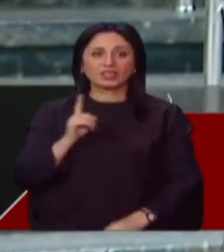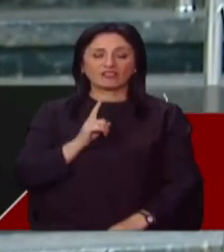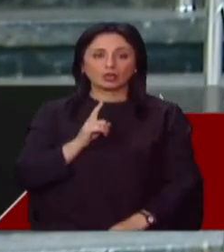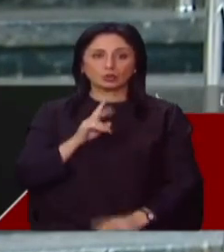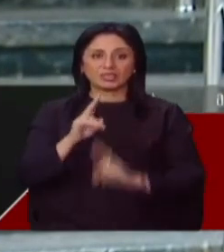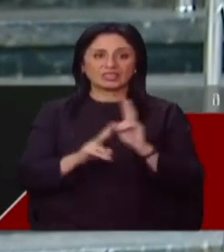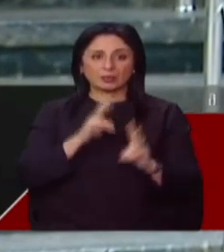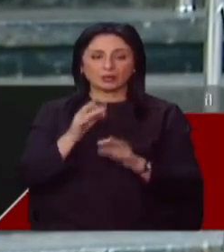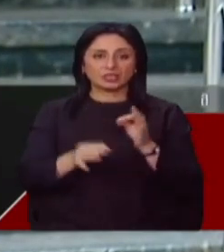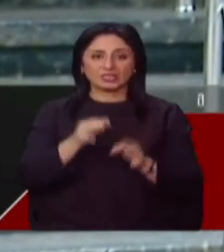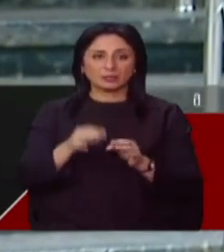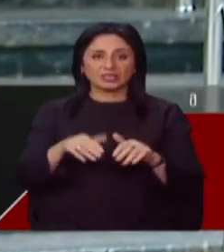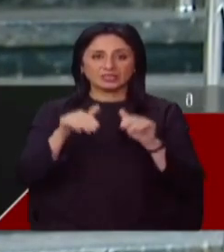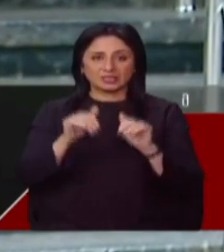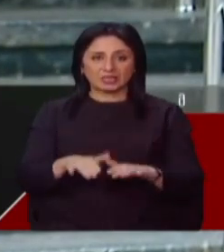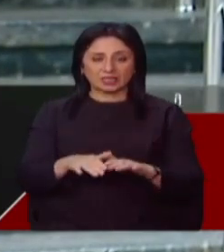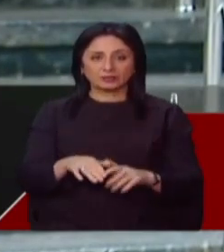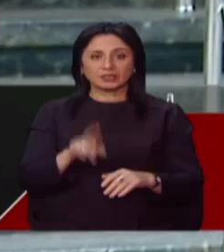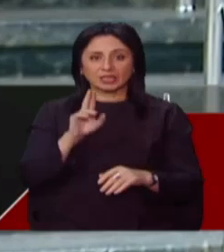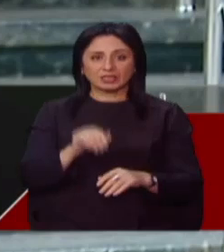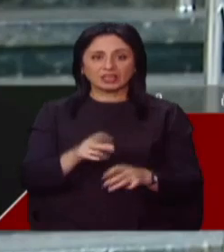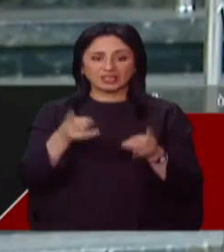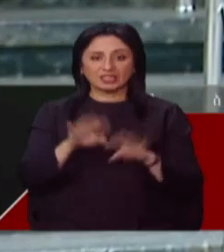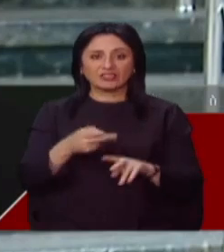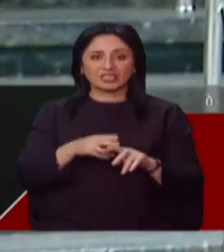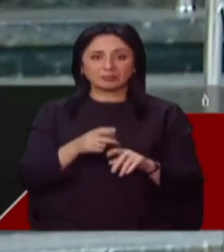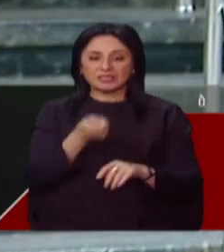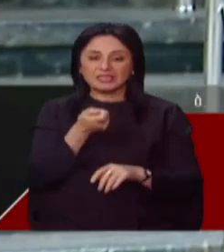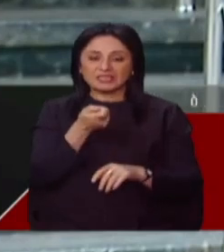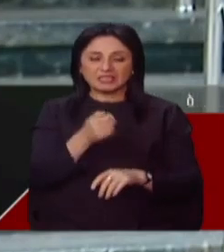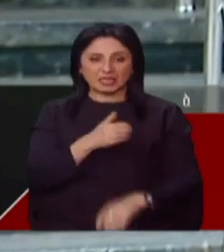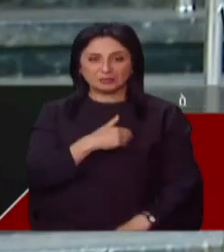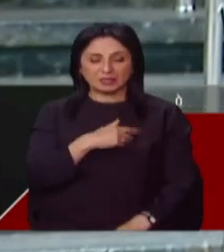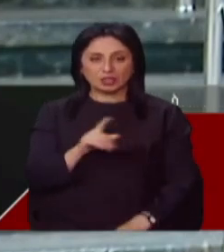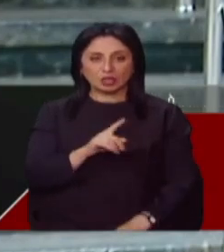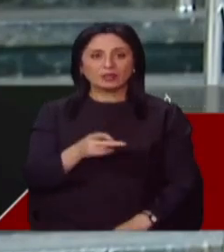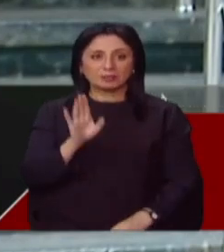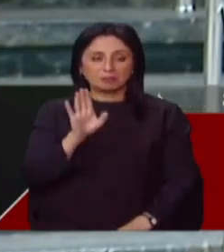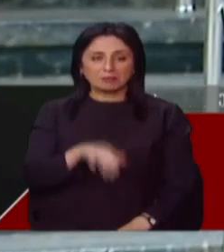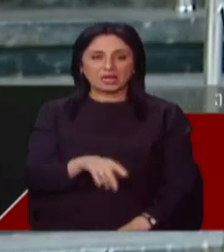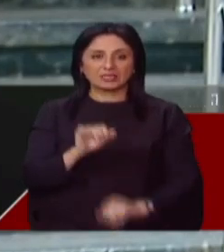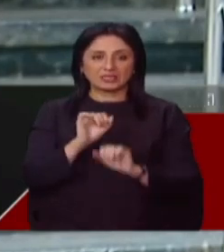დაველოდებით სააპელაციო სასამართლოს გადაწყვეტილებას და დავიტოვებთ იმ მცირე იმედს, რომ ისინი